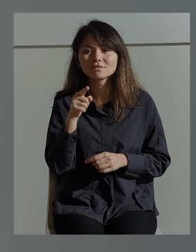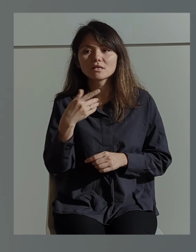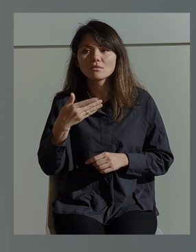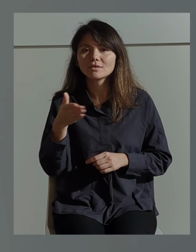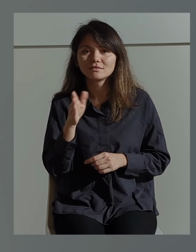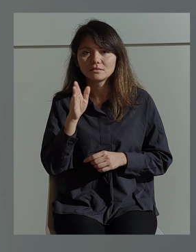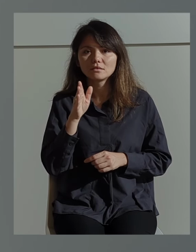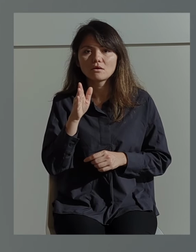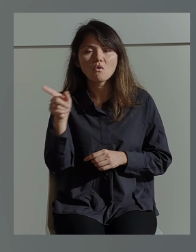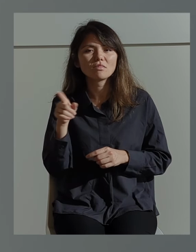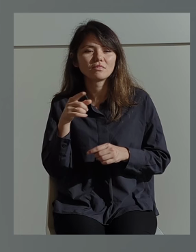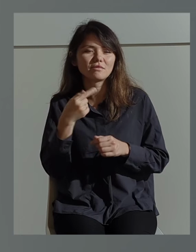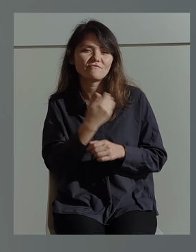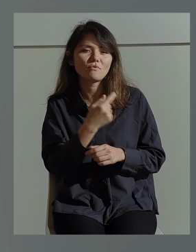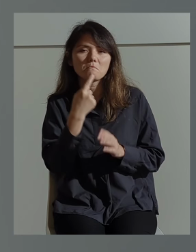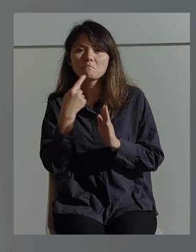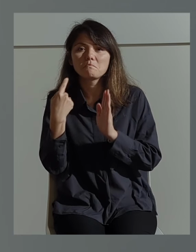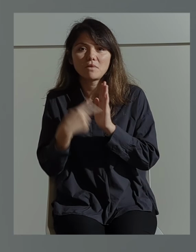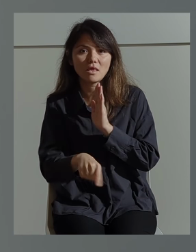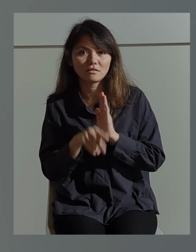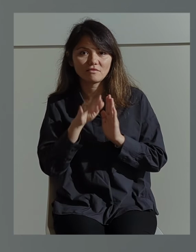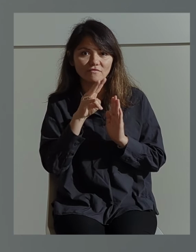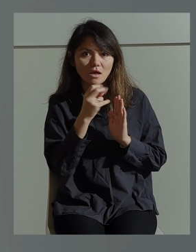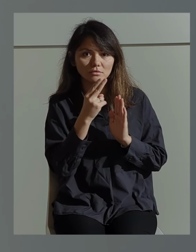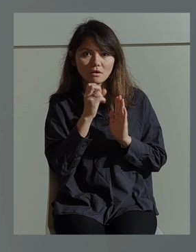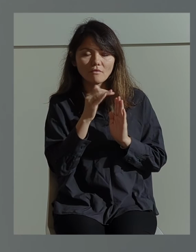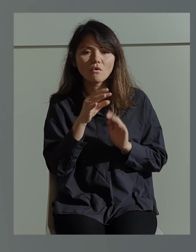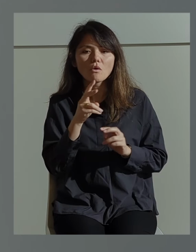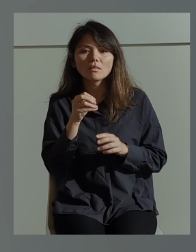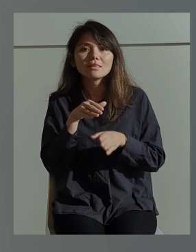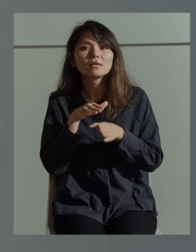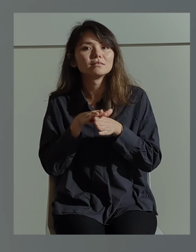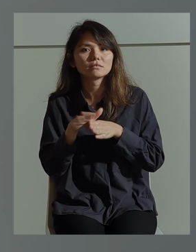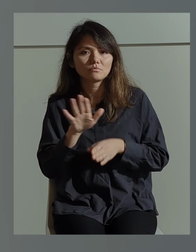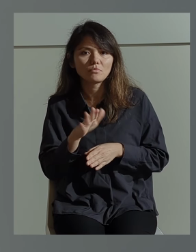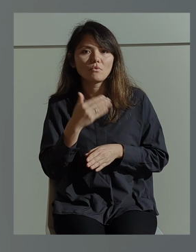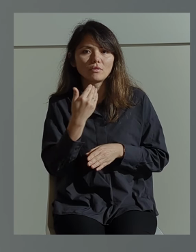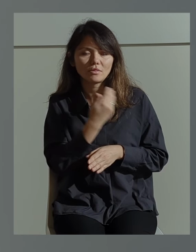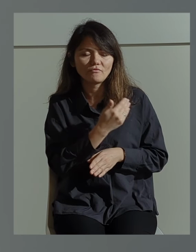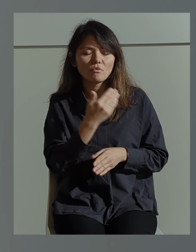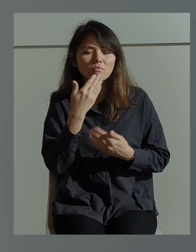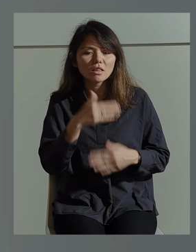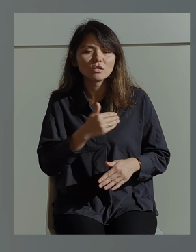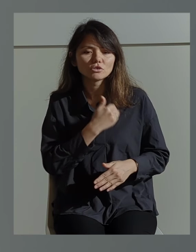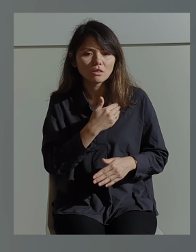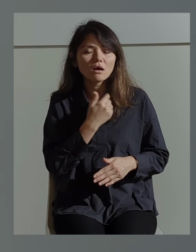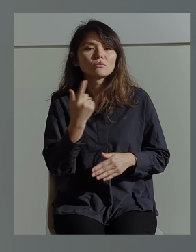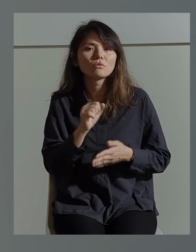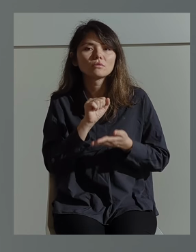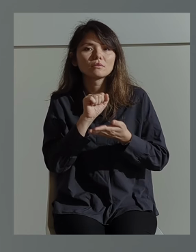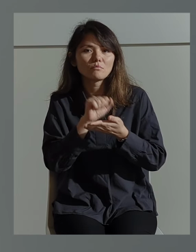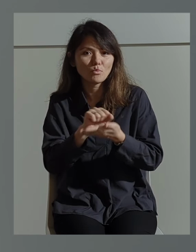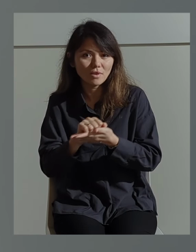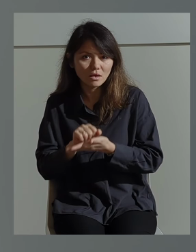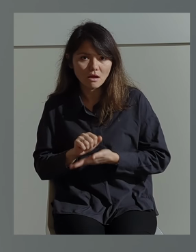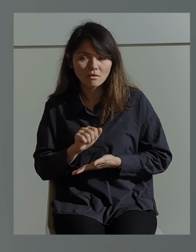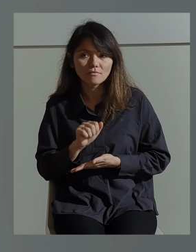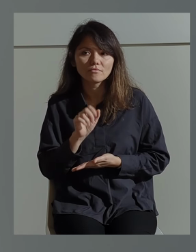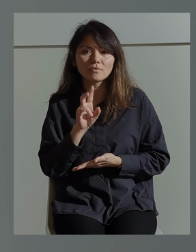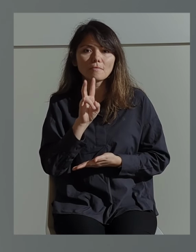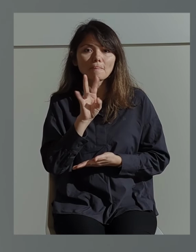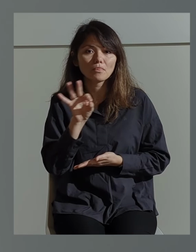стороны предал получается Франц кафку и не исполнил его Последнее желание и опубликовал труды Но с другой стороны именно благодаря